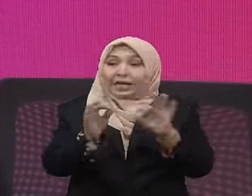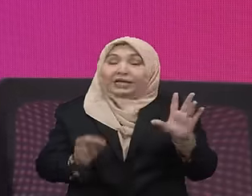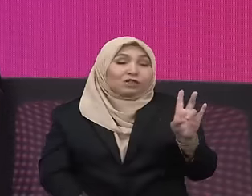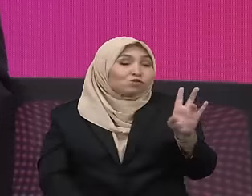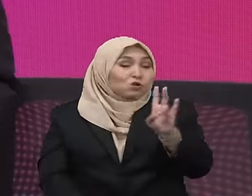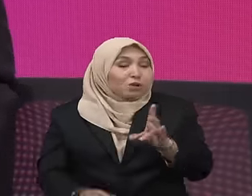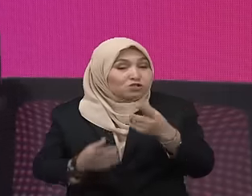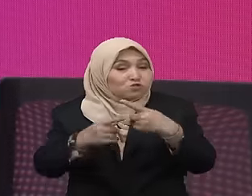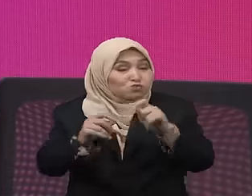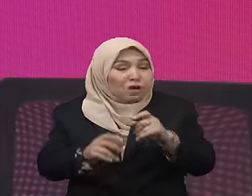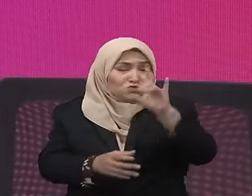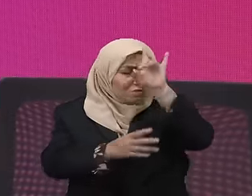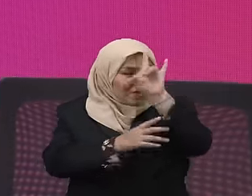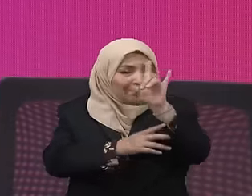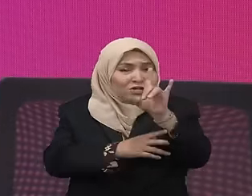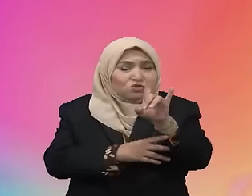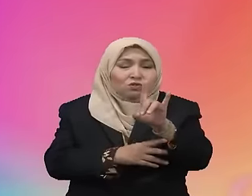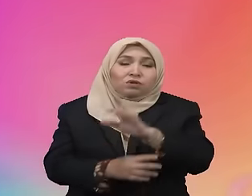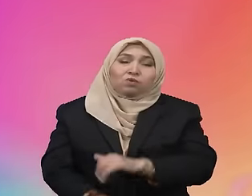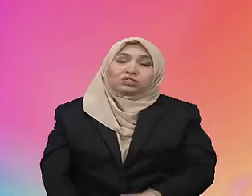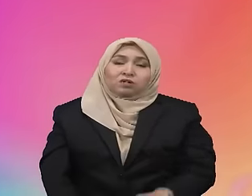ke-77. Kita cuba. A'udzubillahi minasyaitanirrajim.